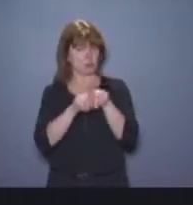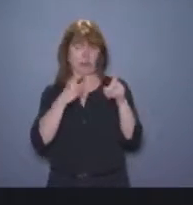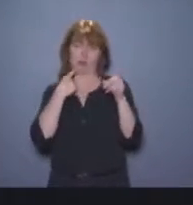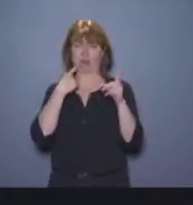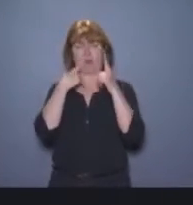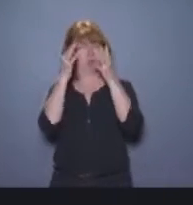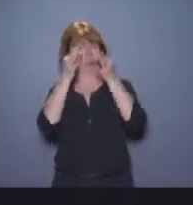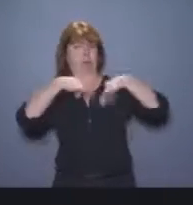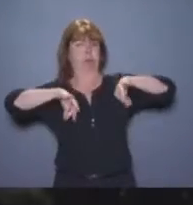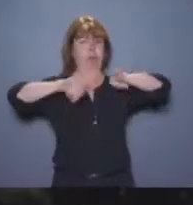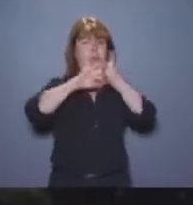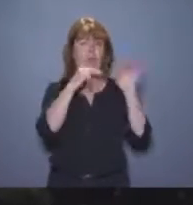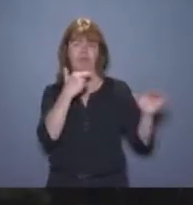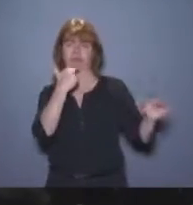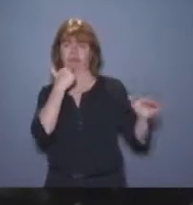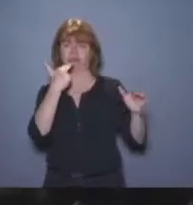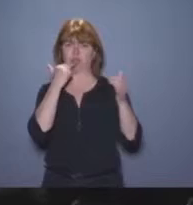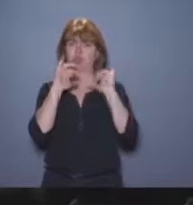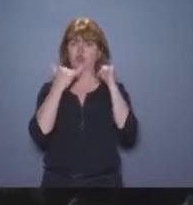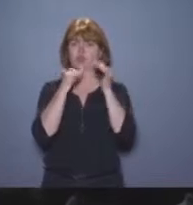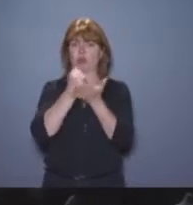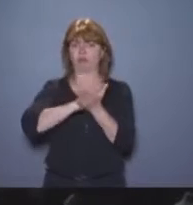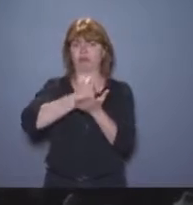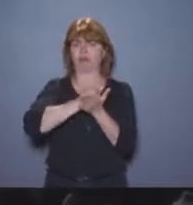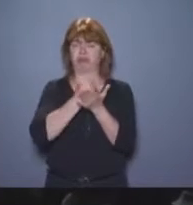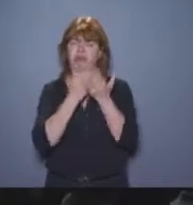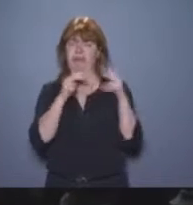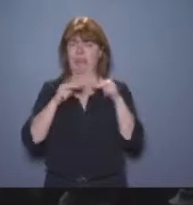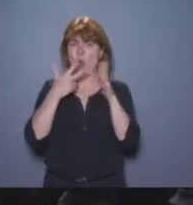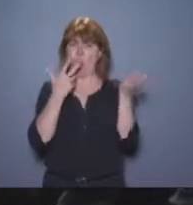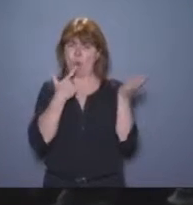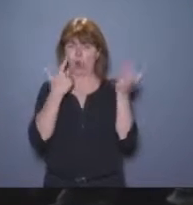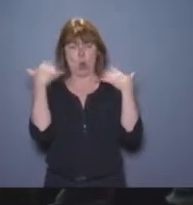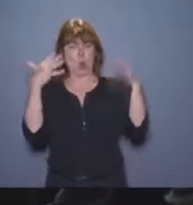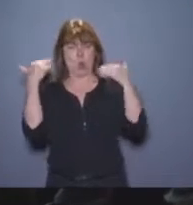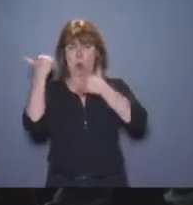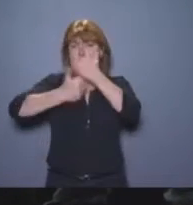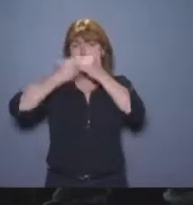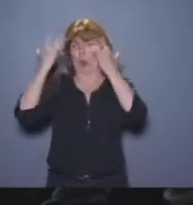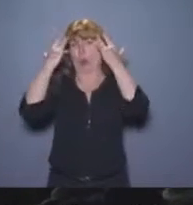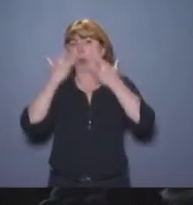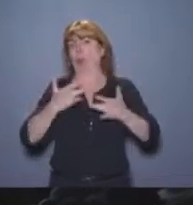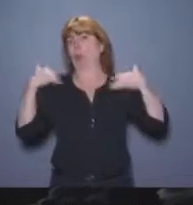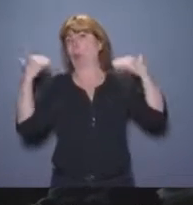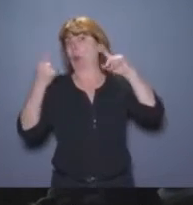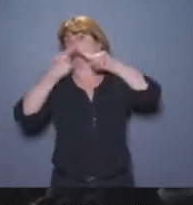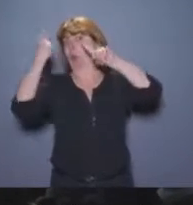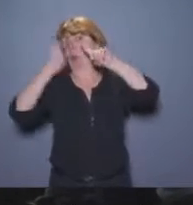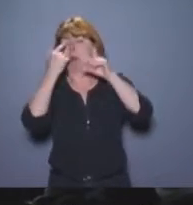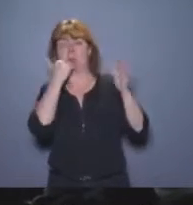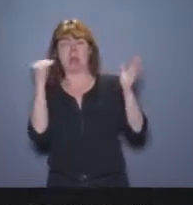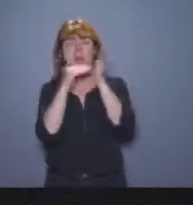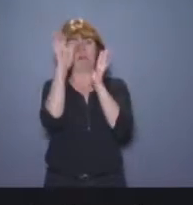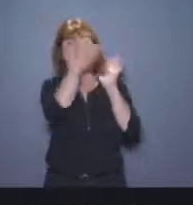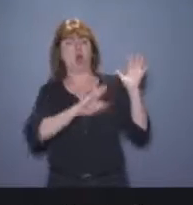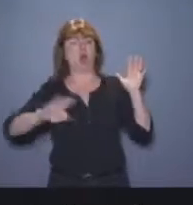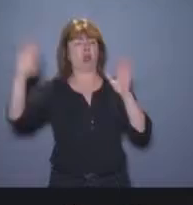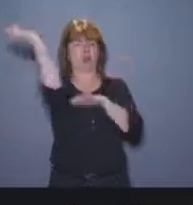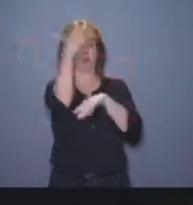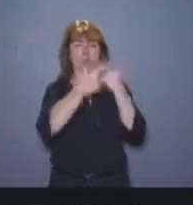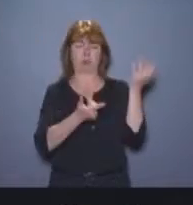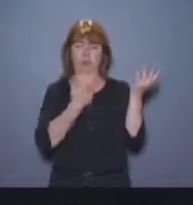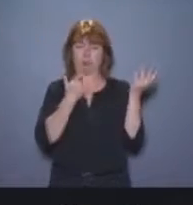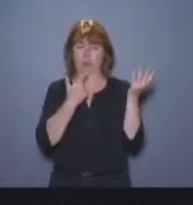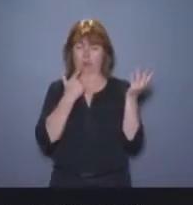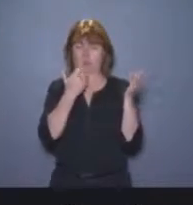nation de pointe dans tout ce qui concerne le numérique. Nous sommes une nation de pointe pour ce qui concerne le jeu vidéo, qui est la grande